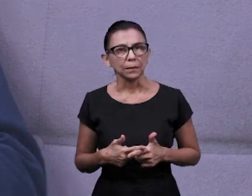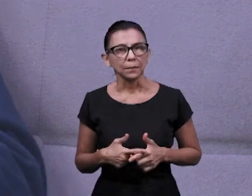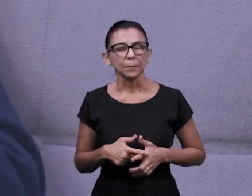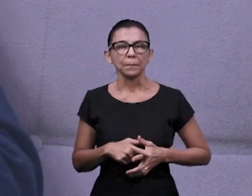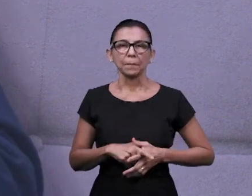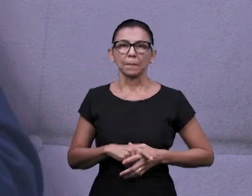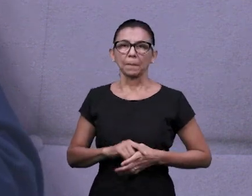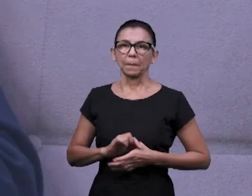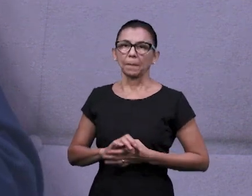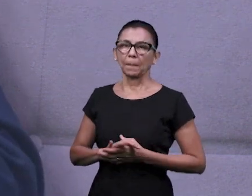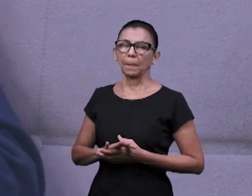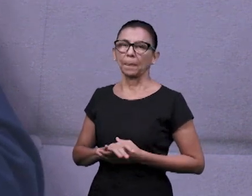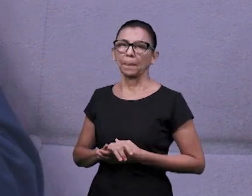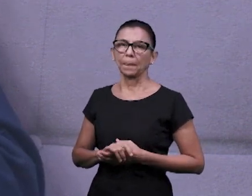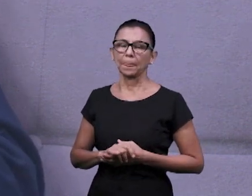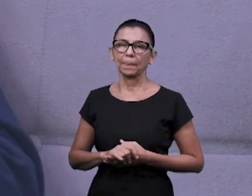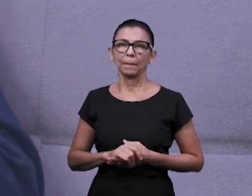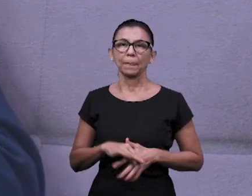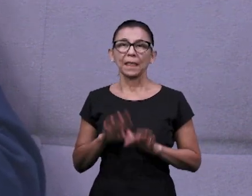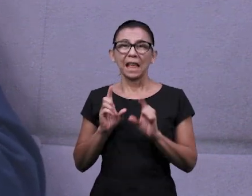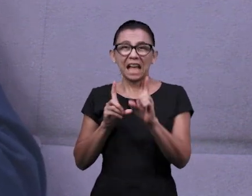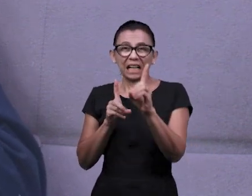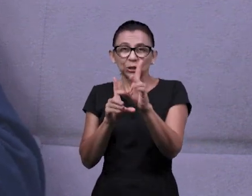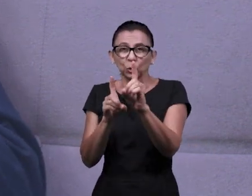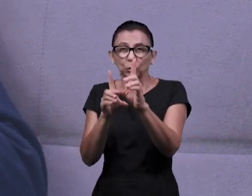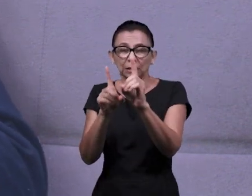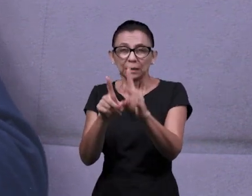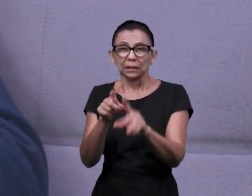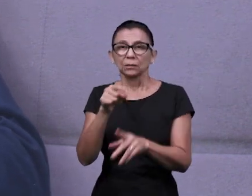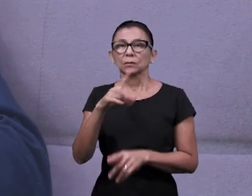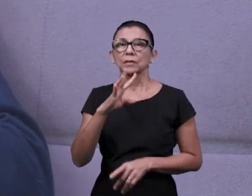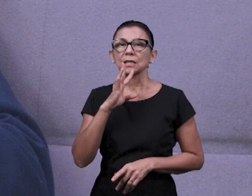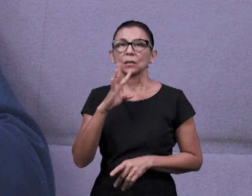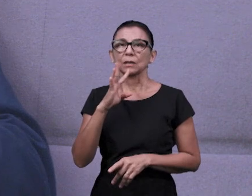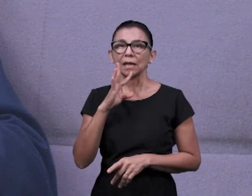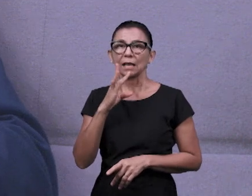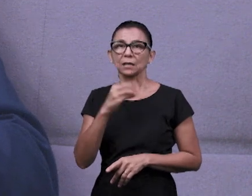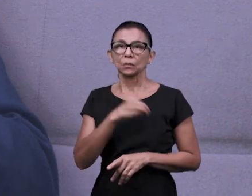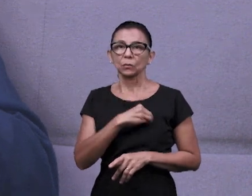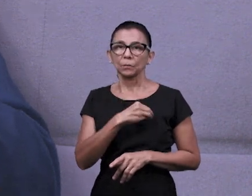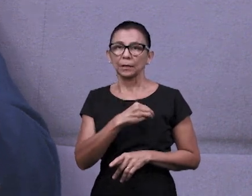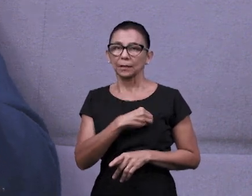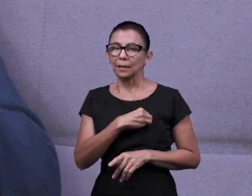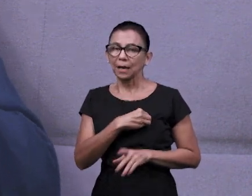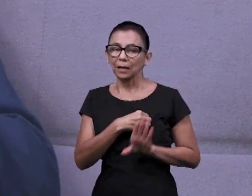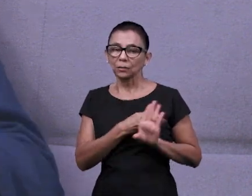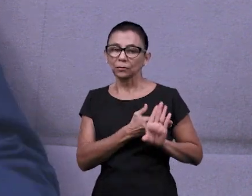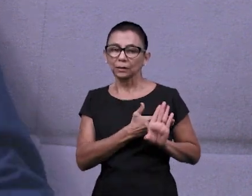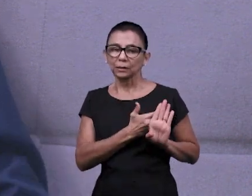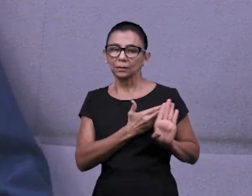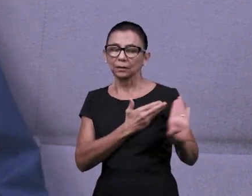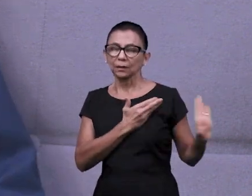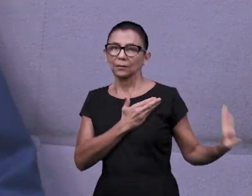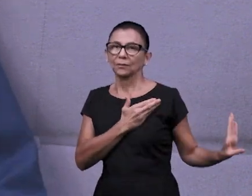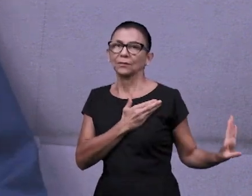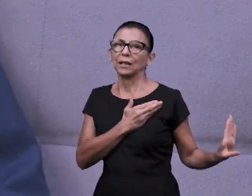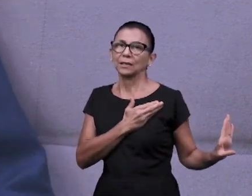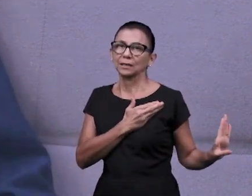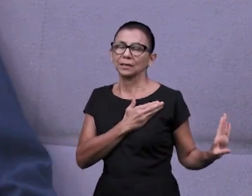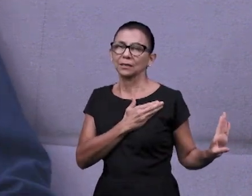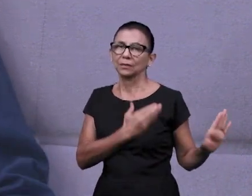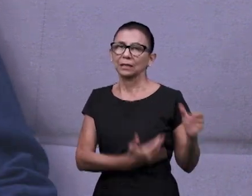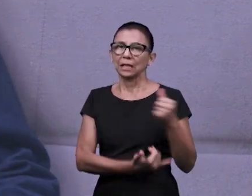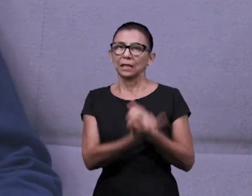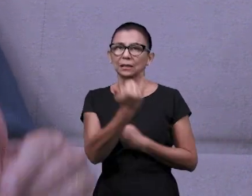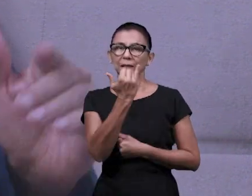elle éloigne l'homme du péché. La doctrine amène l'homme à